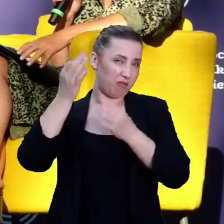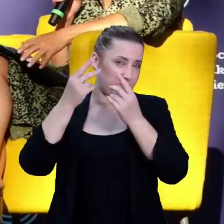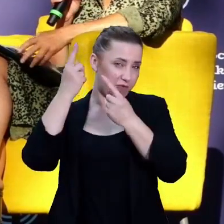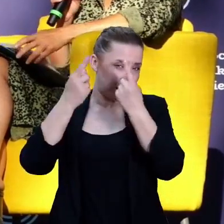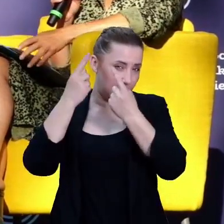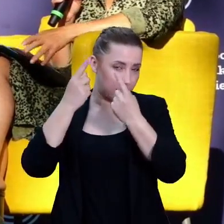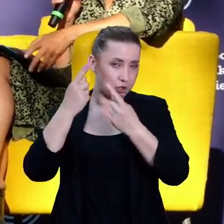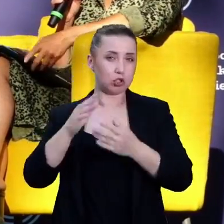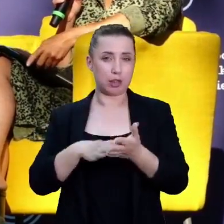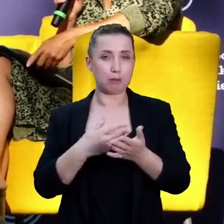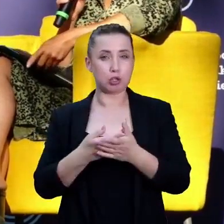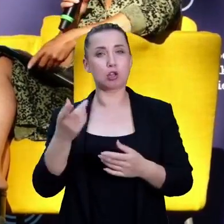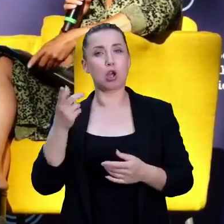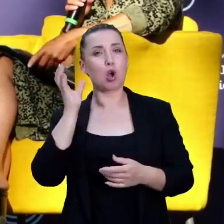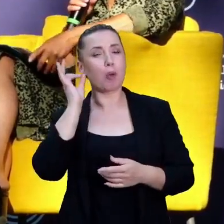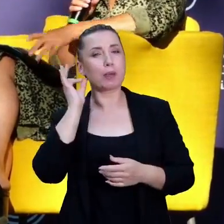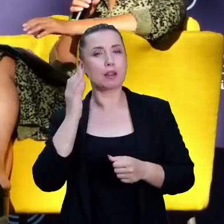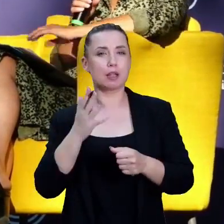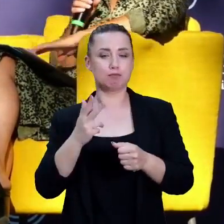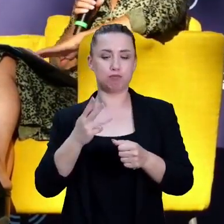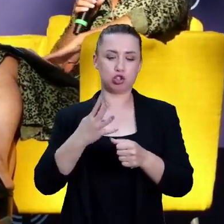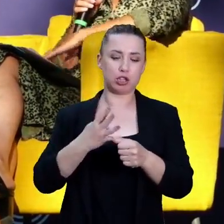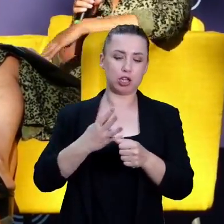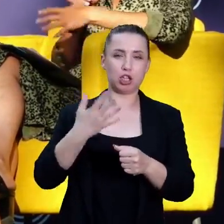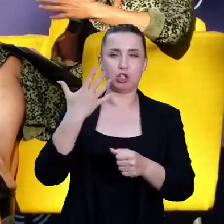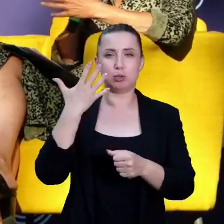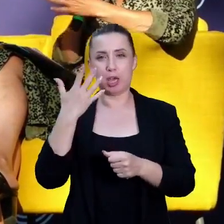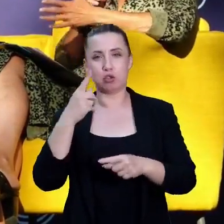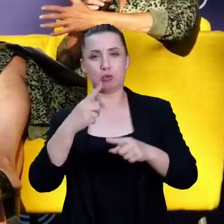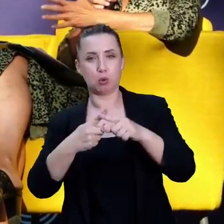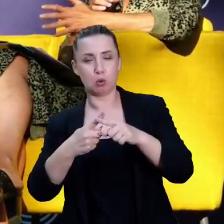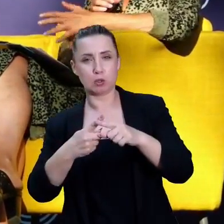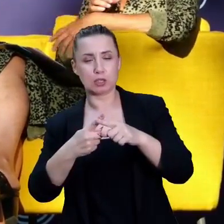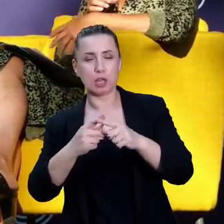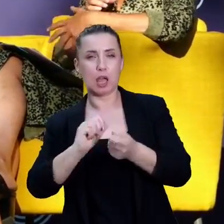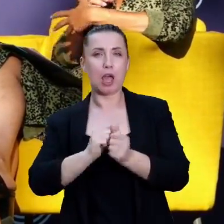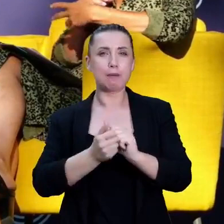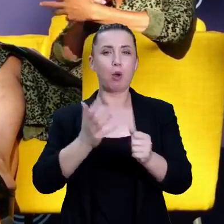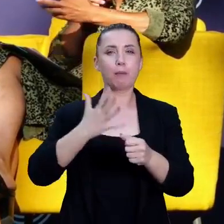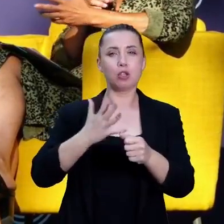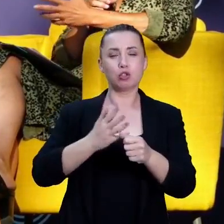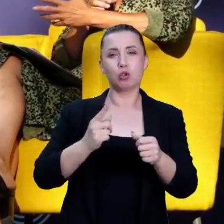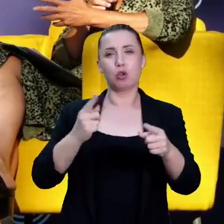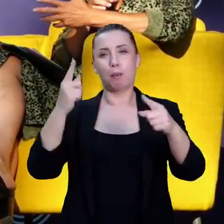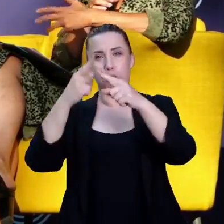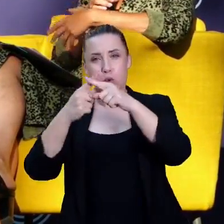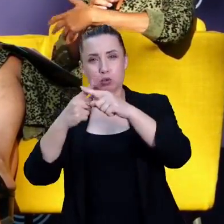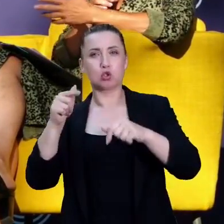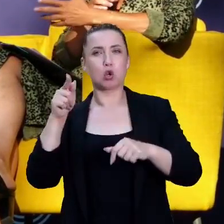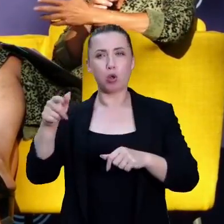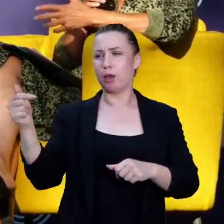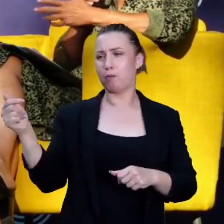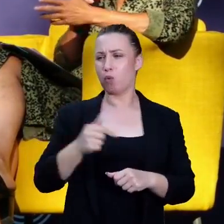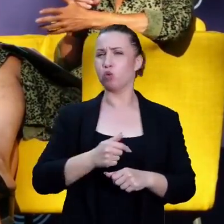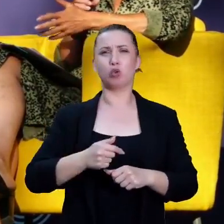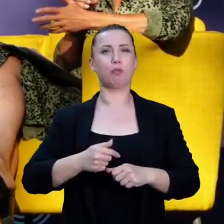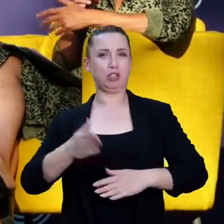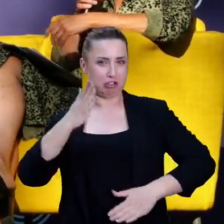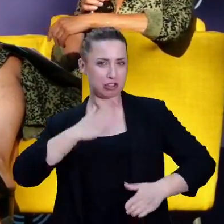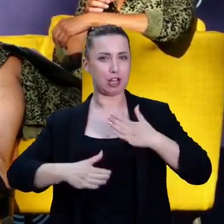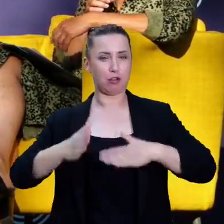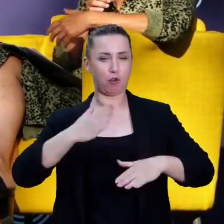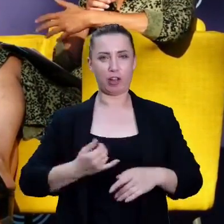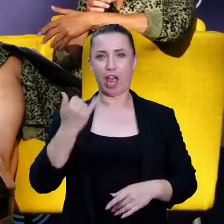kobiety typu 45 plus, 50 plus, no powinny być przeszczęśliwe i w ogóle w rozkwicie, tak? Dzieci już